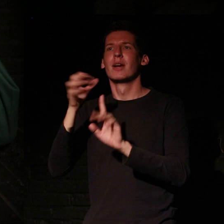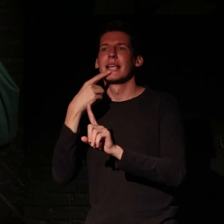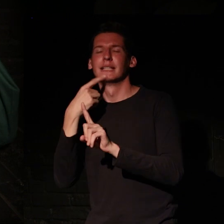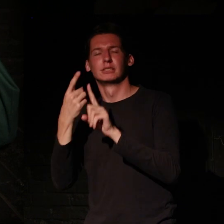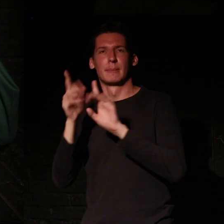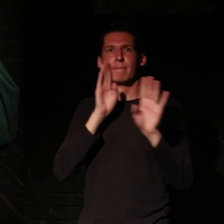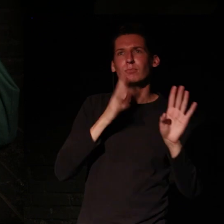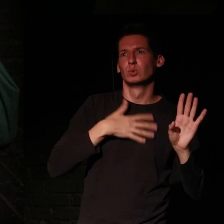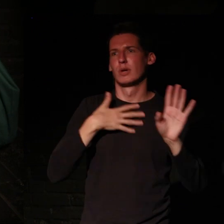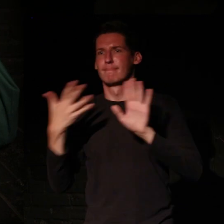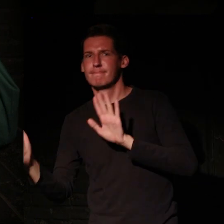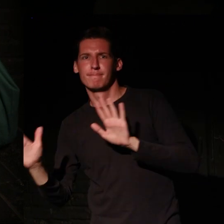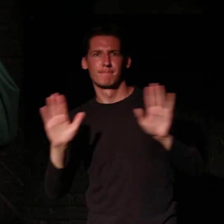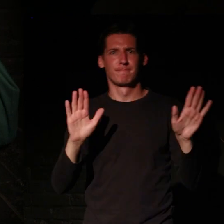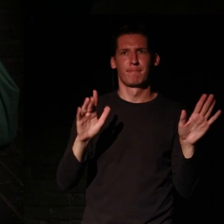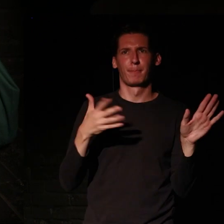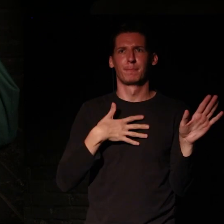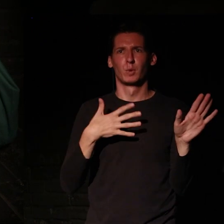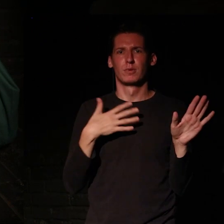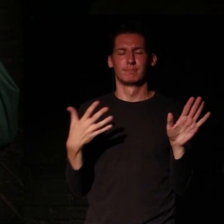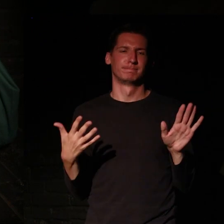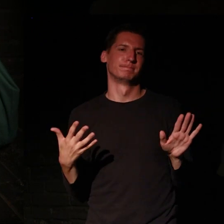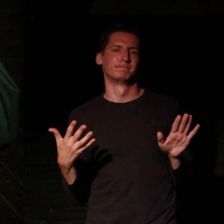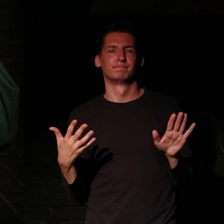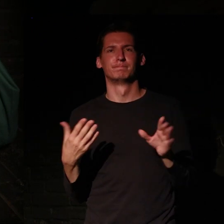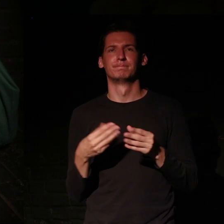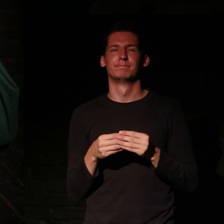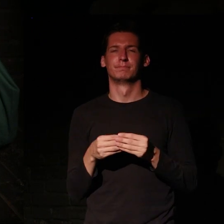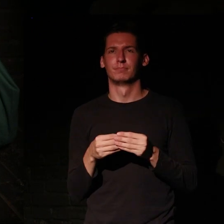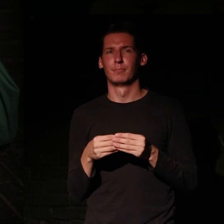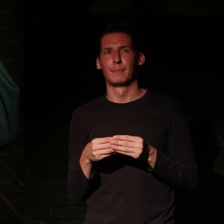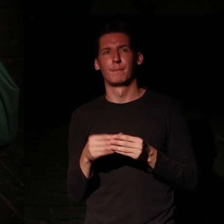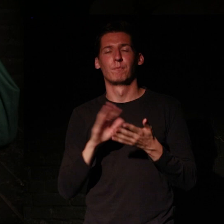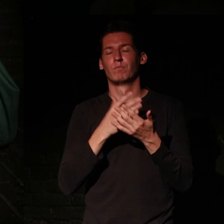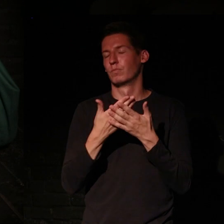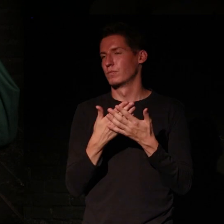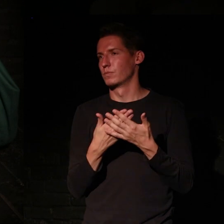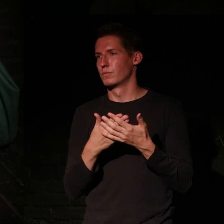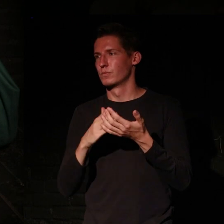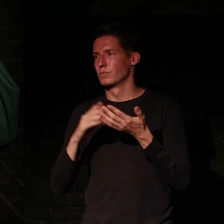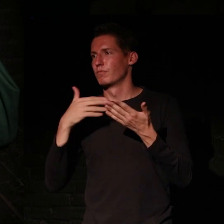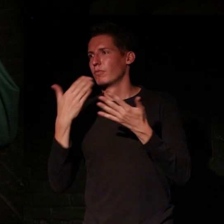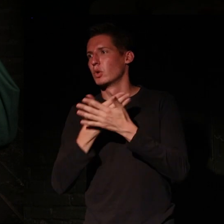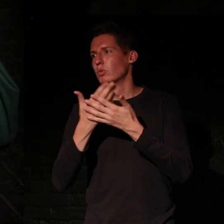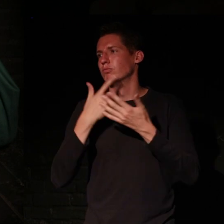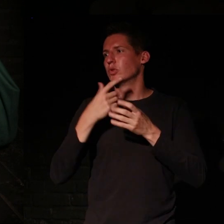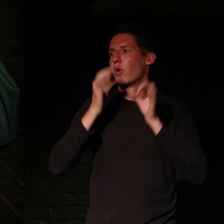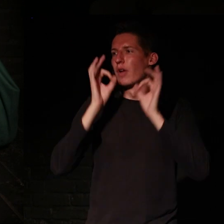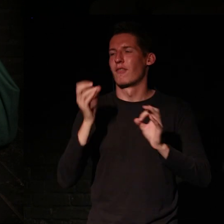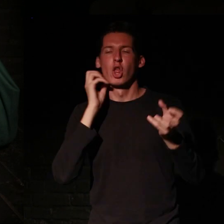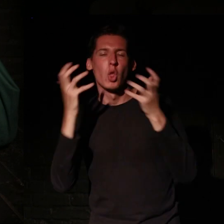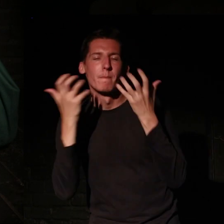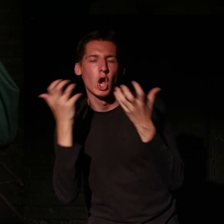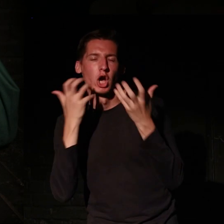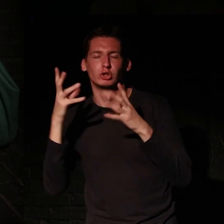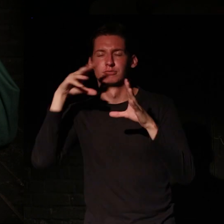się, że chodzi tutaj albo ogólnie mówiąc o dobrą nowinę, albo jedną z takich ksiąg narracyjnych, które znajdują